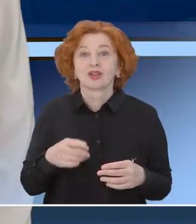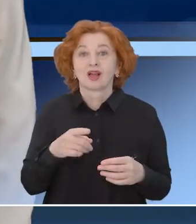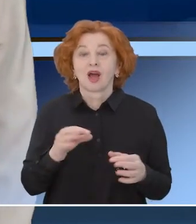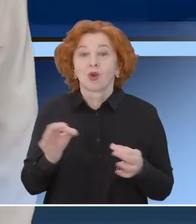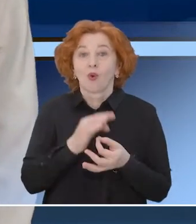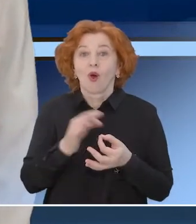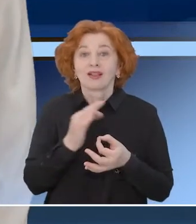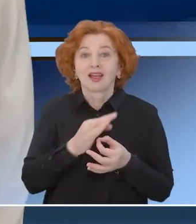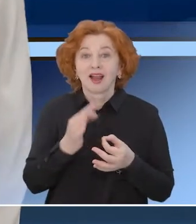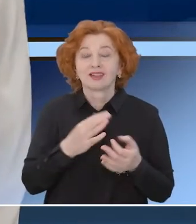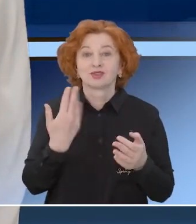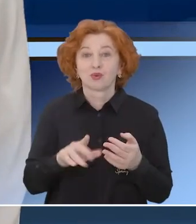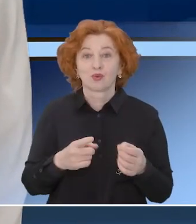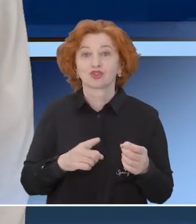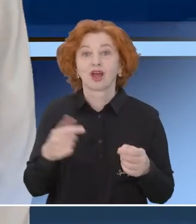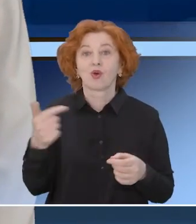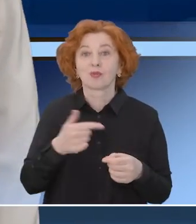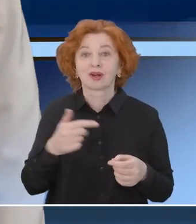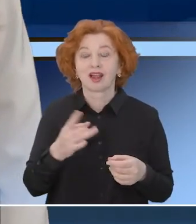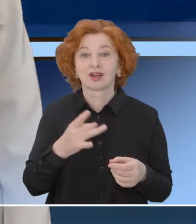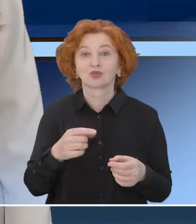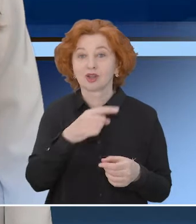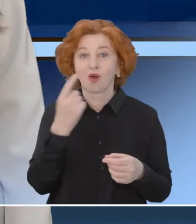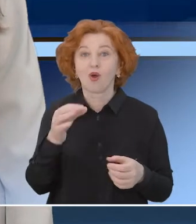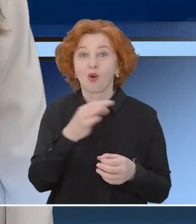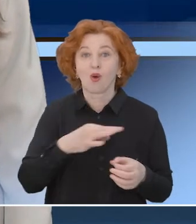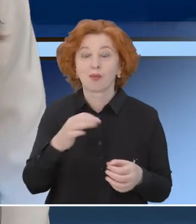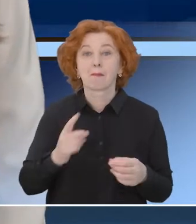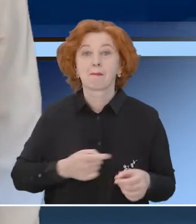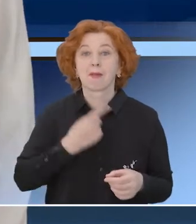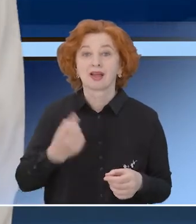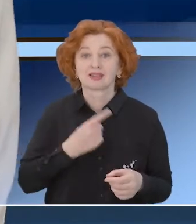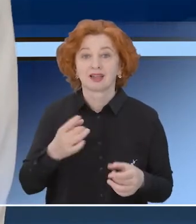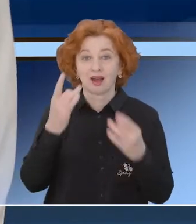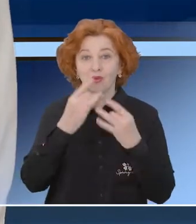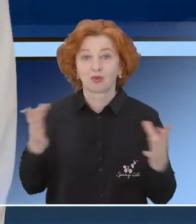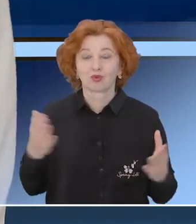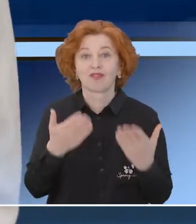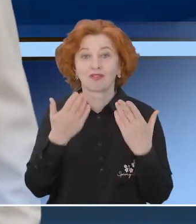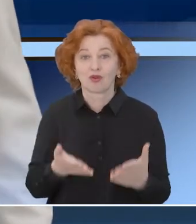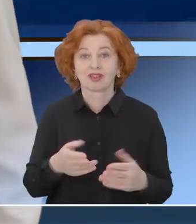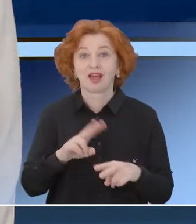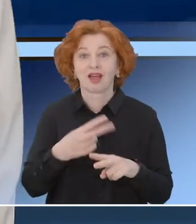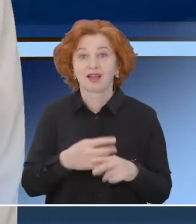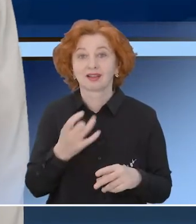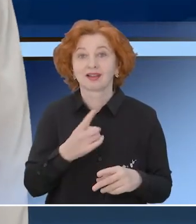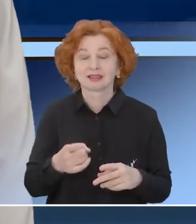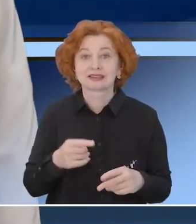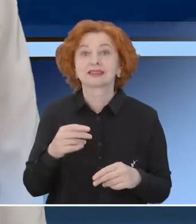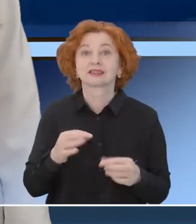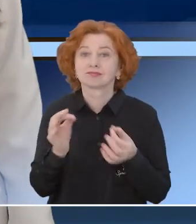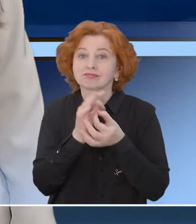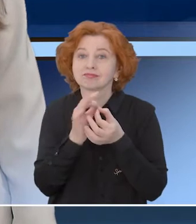Новошахтинские рукодельницы уже не раз были удостоены премии губернатора Ростовской области как мастера народной культуры. Вот и на этот раз